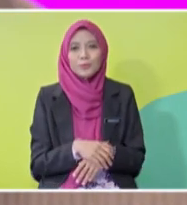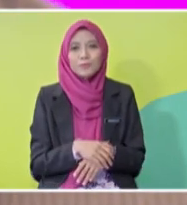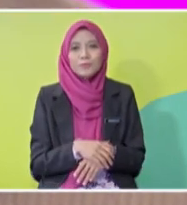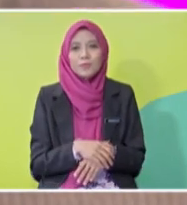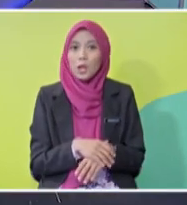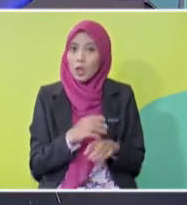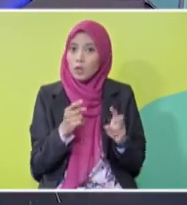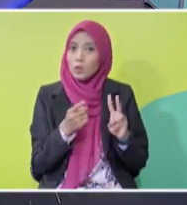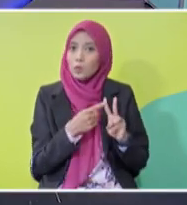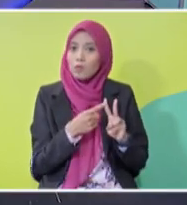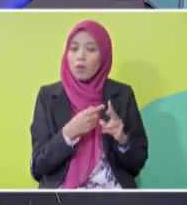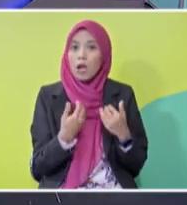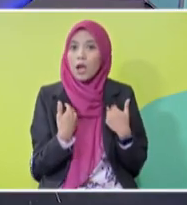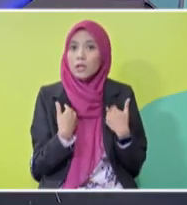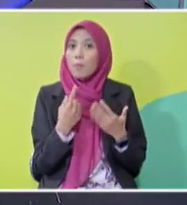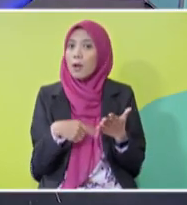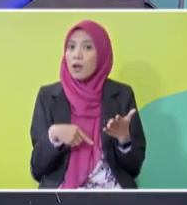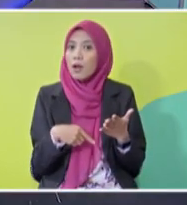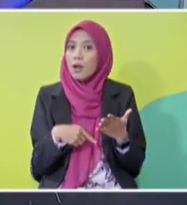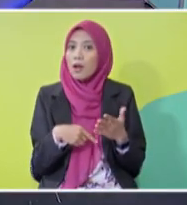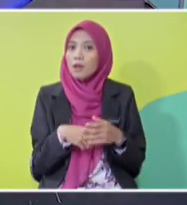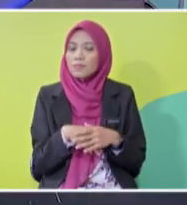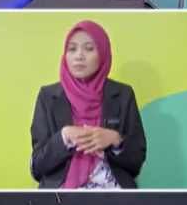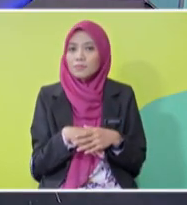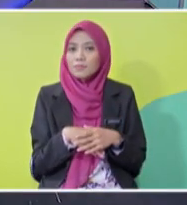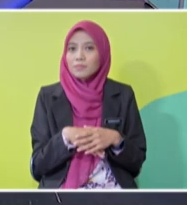kita ada barang-barang apa lagi